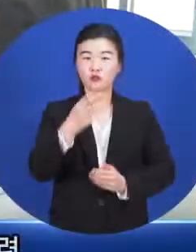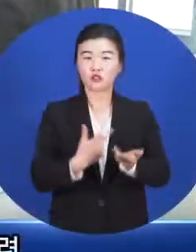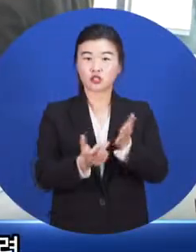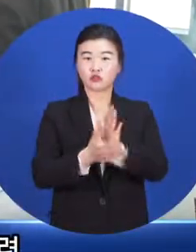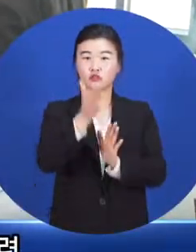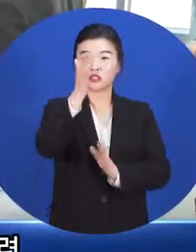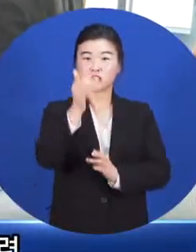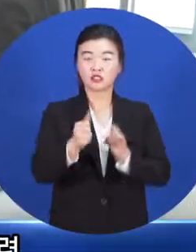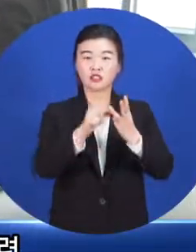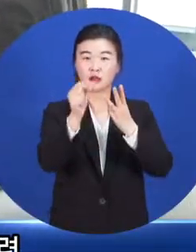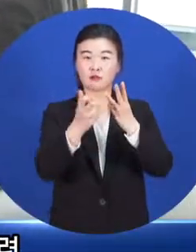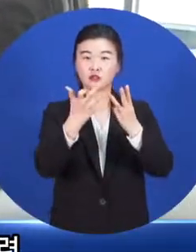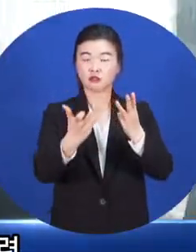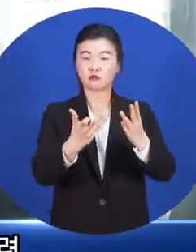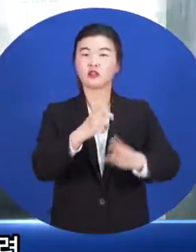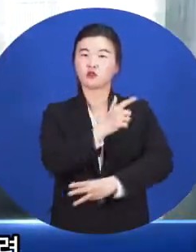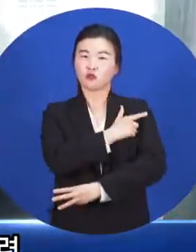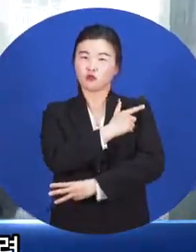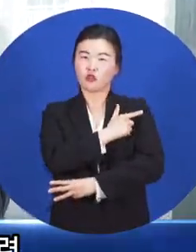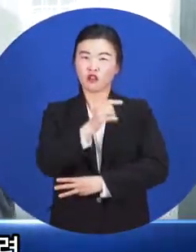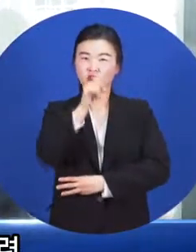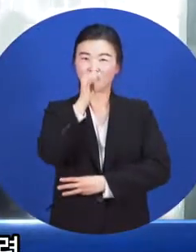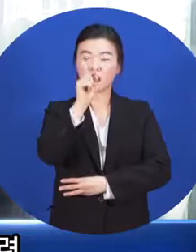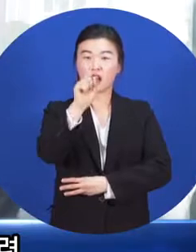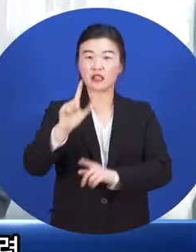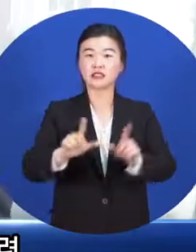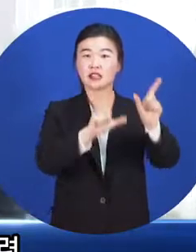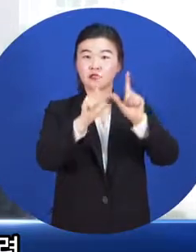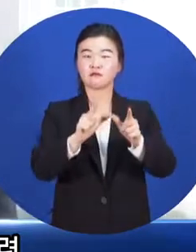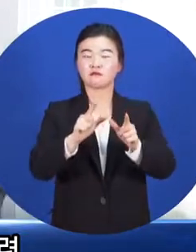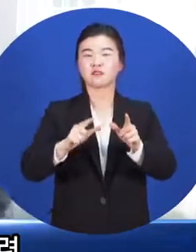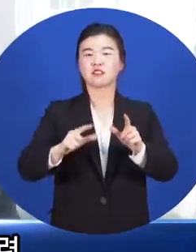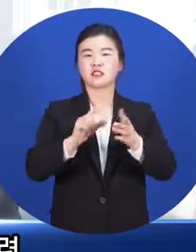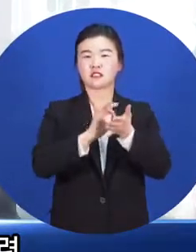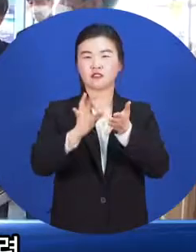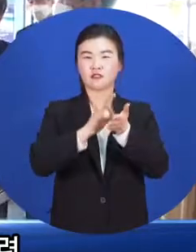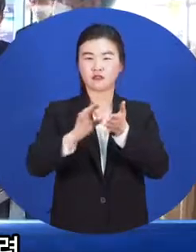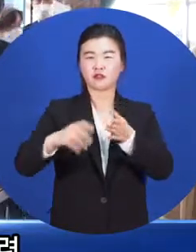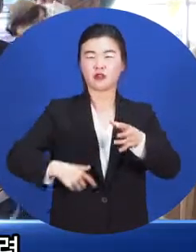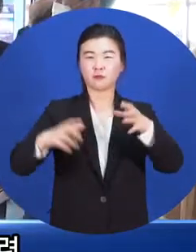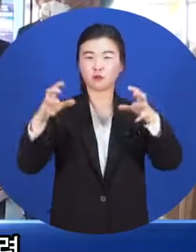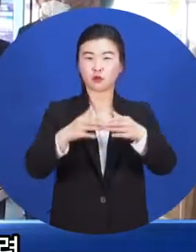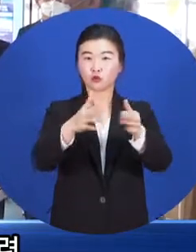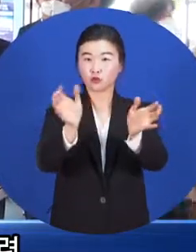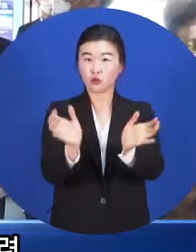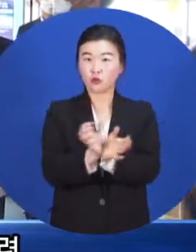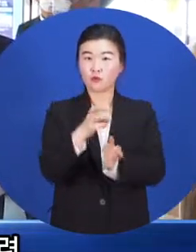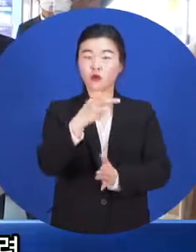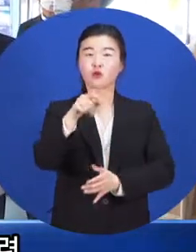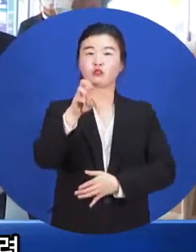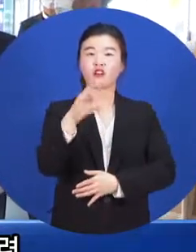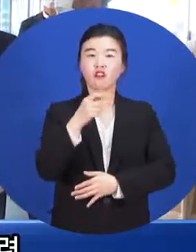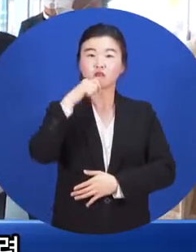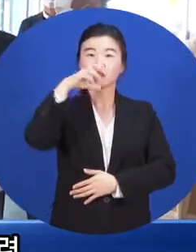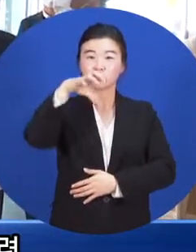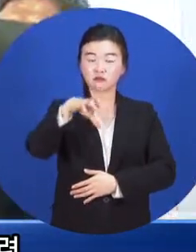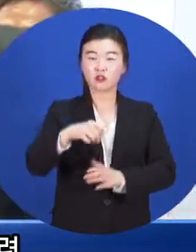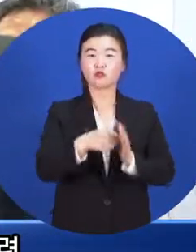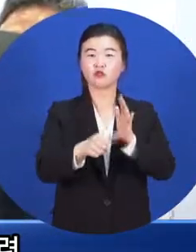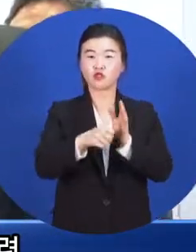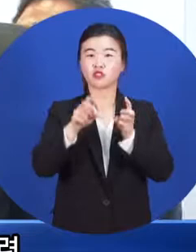안동 제주시장은 3월 18일 노영동 소재 한살림 제주소비자 생활협동조합 로컬푸드 매장